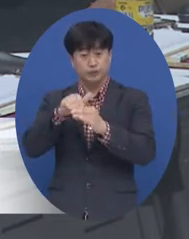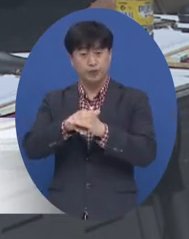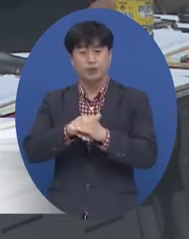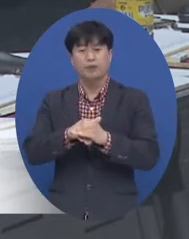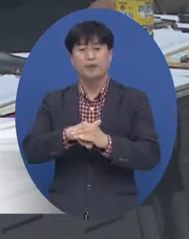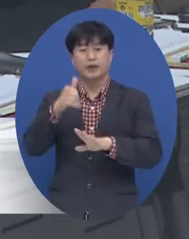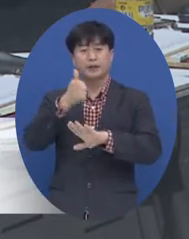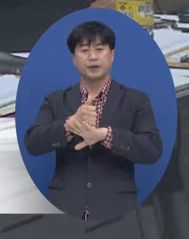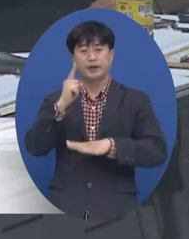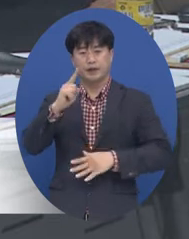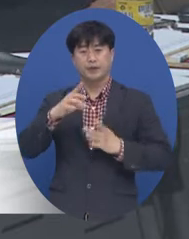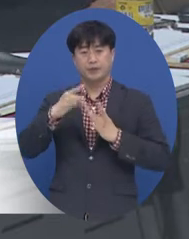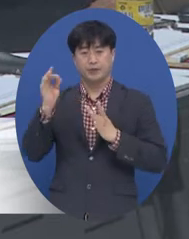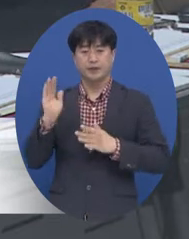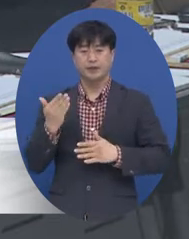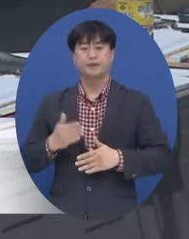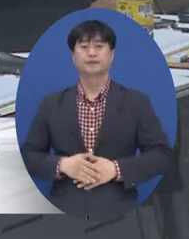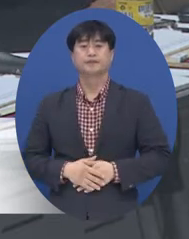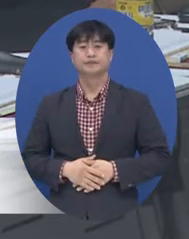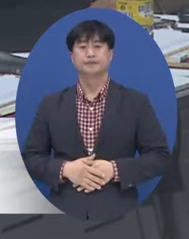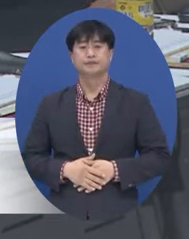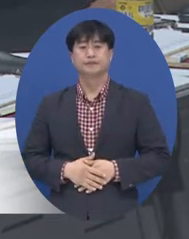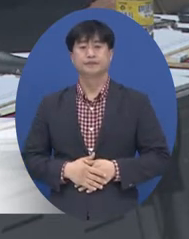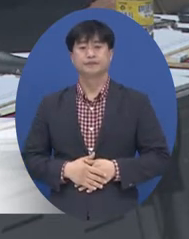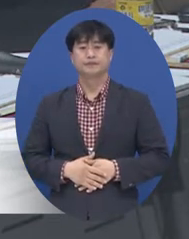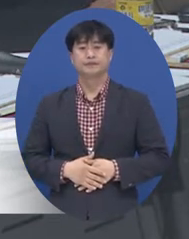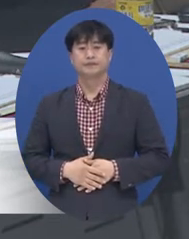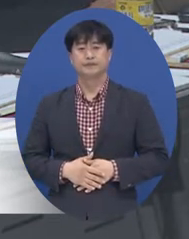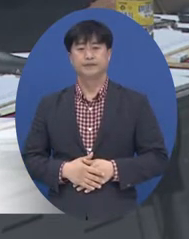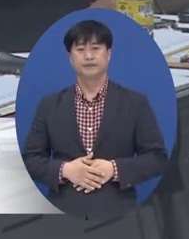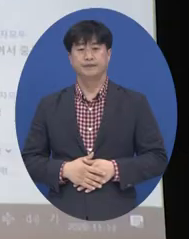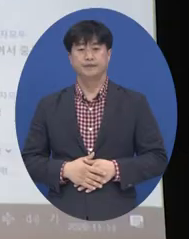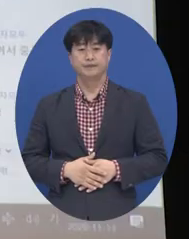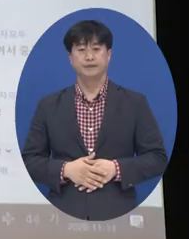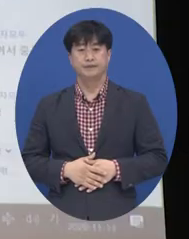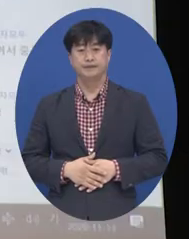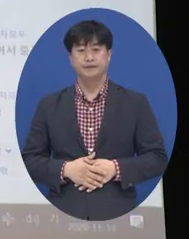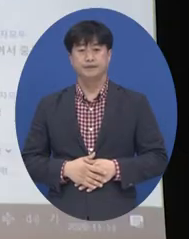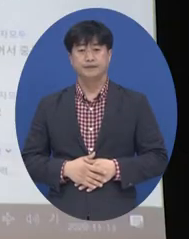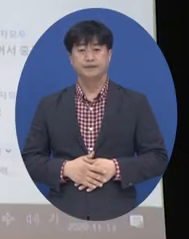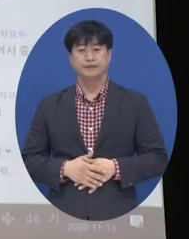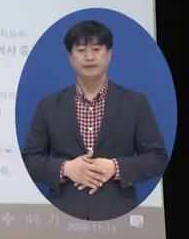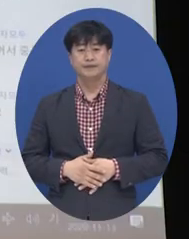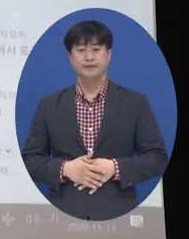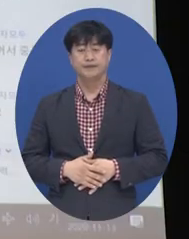투표로 최종 한 곡을 뽑게 됩니다. 보도에 최창순 기자입니다.